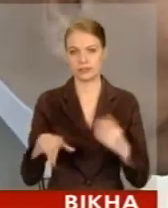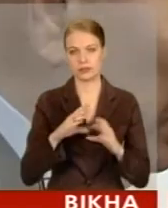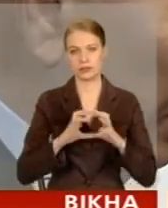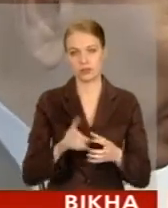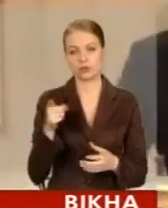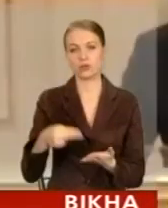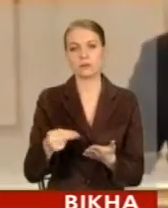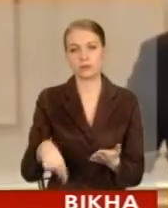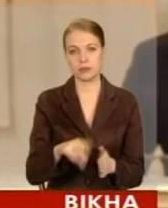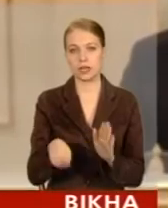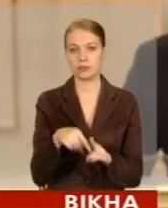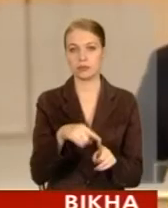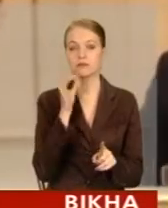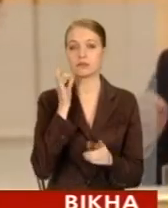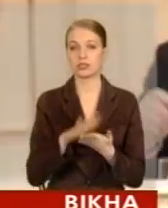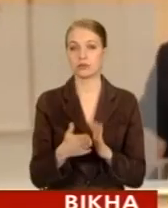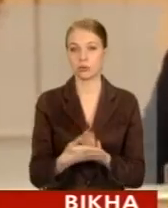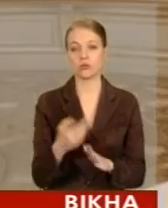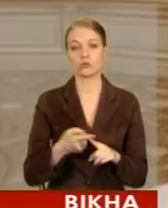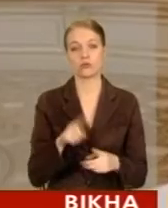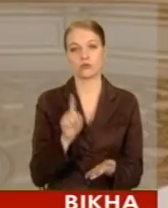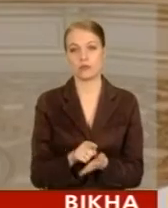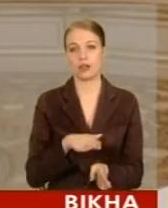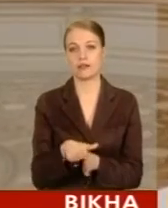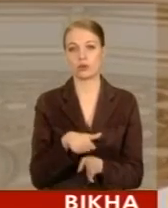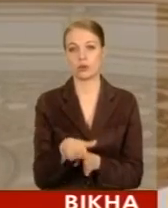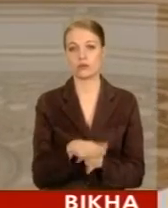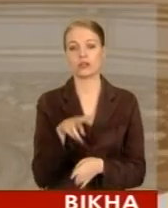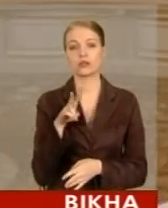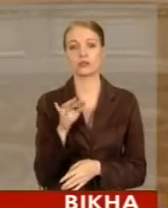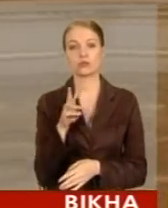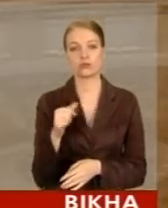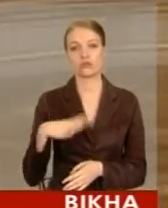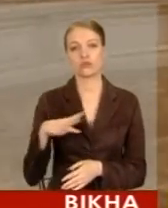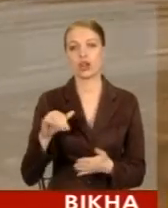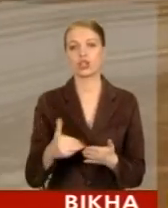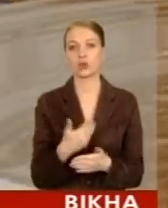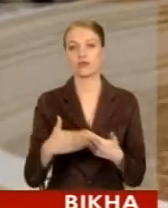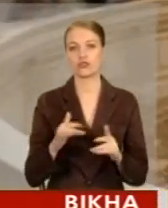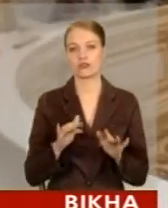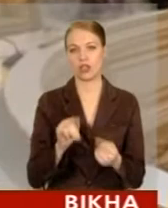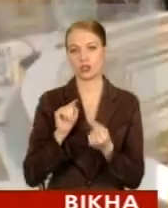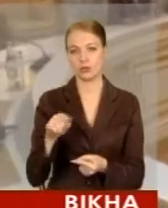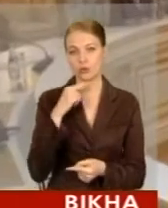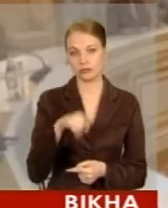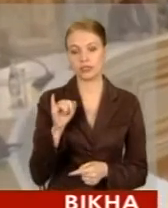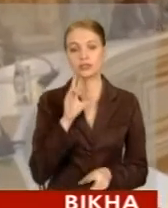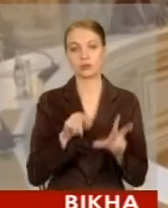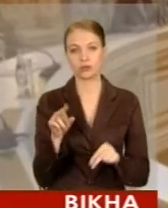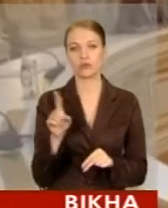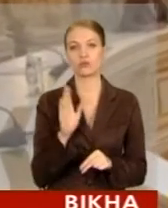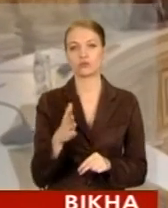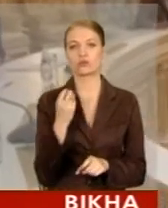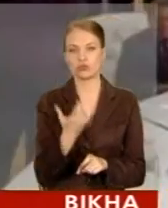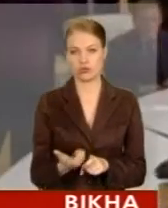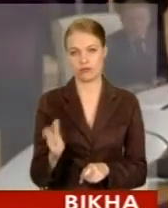вона підписалася під мінськими домовленостями, тож має їх виконувати. Леонід Кучма чекає на нові санкції проти агресорки і сподівається, що вони стануть